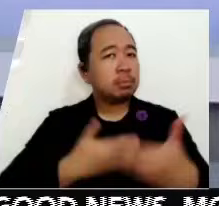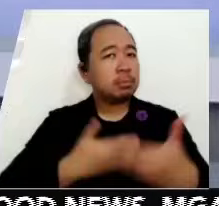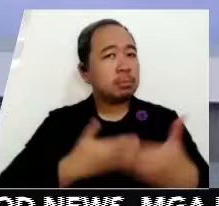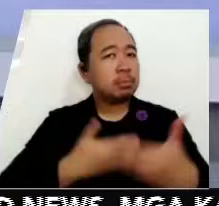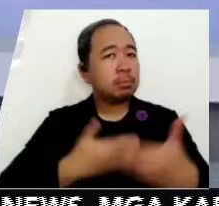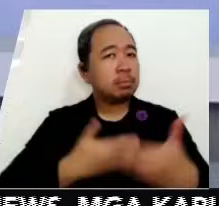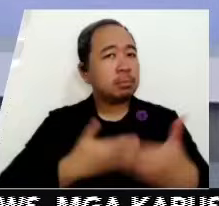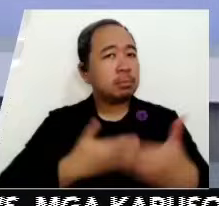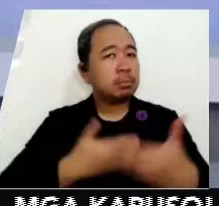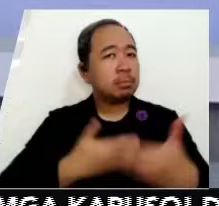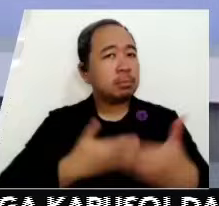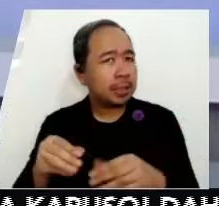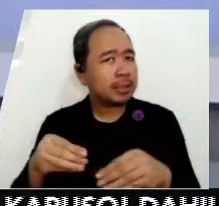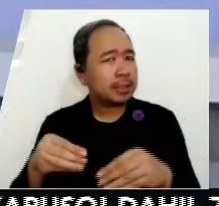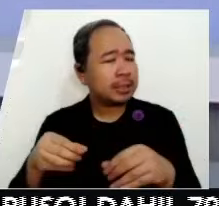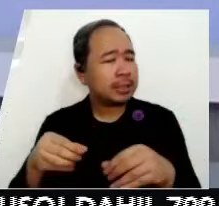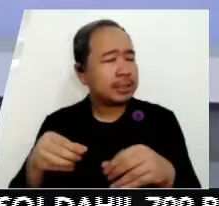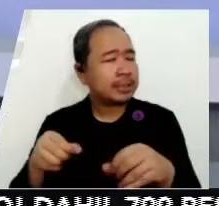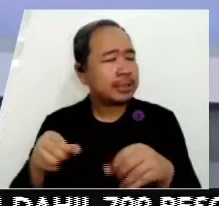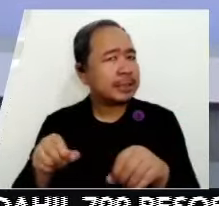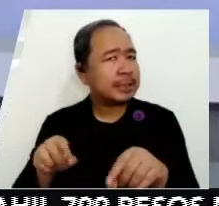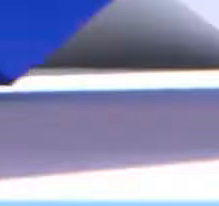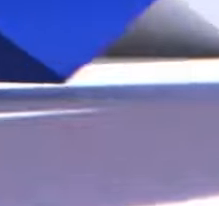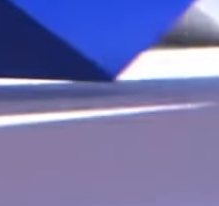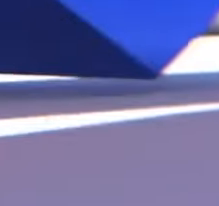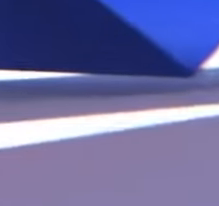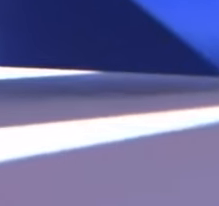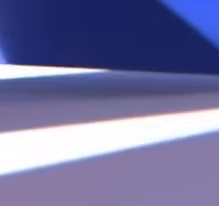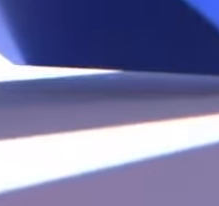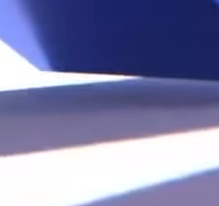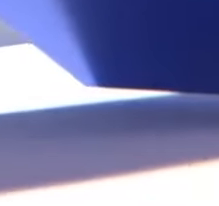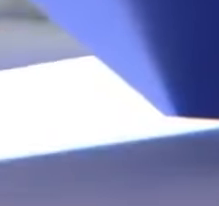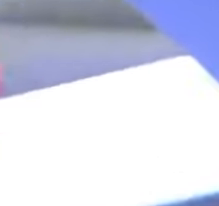ang operasyon. Nakatutok si Maki Pulido.